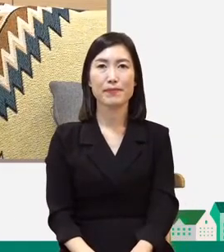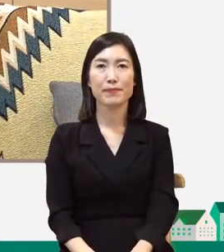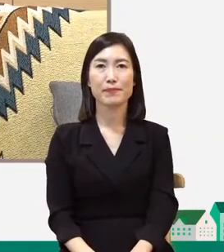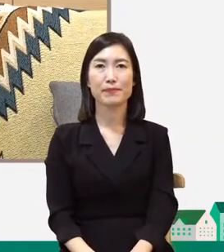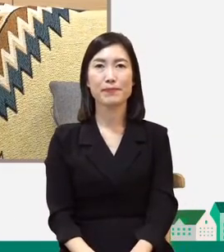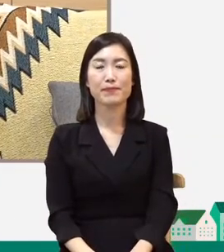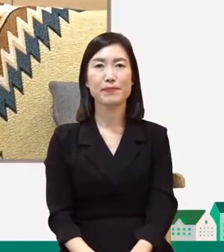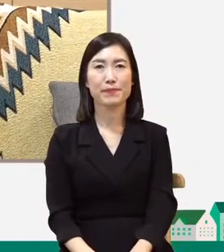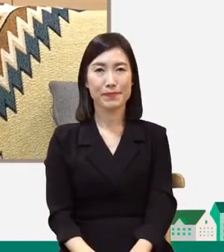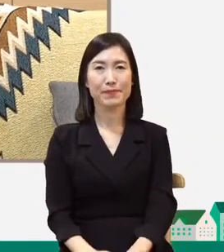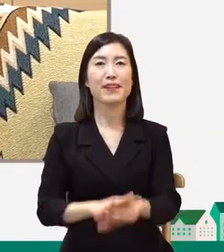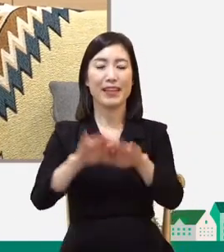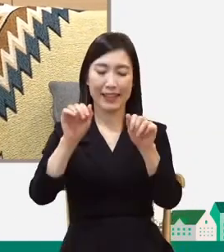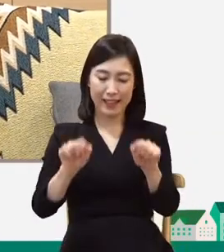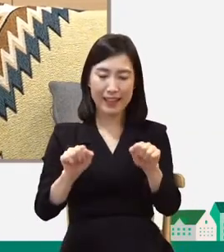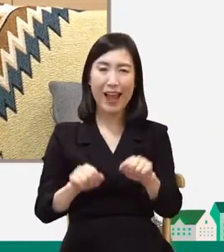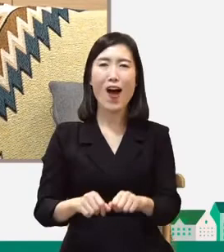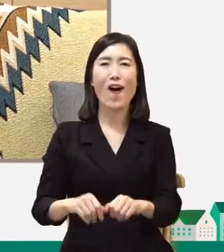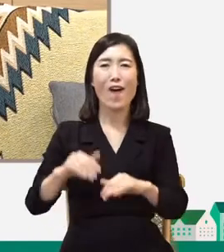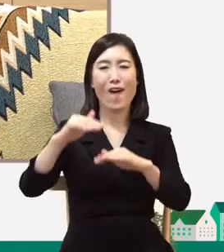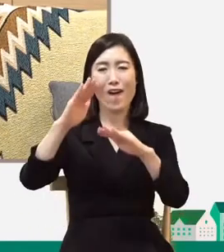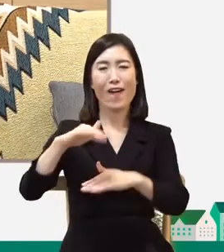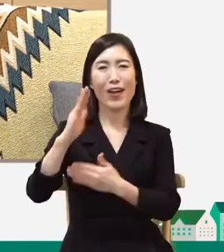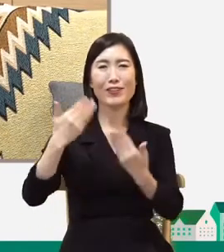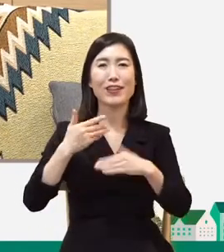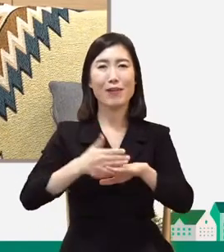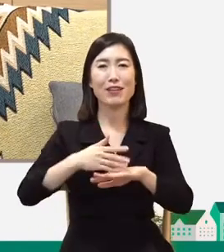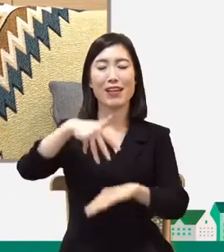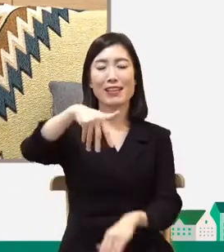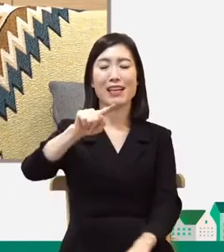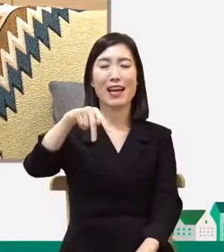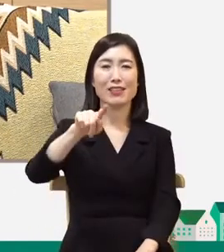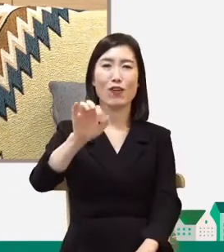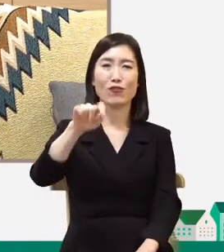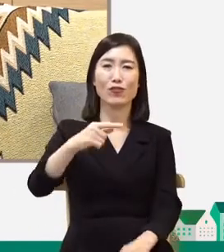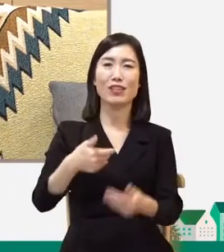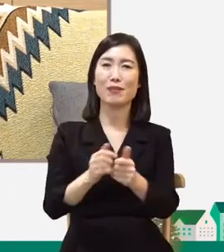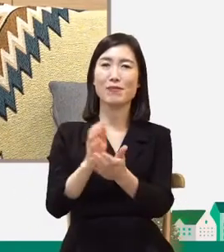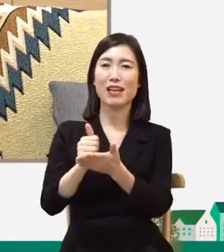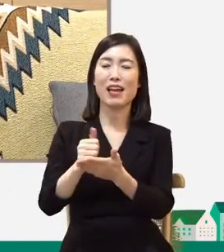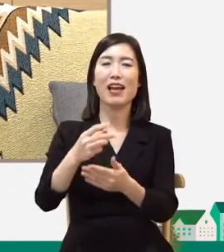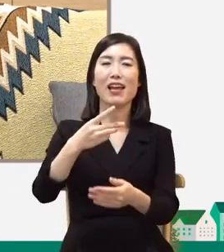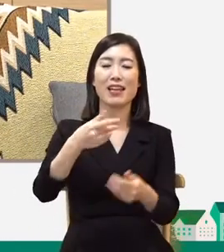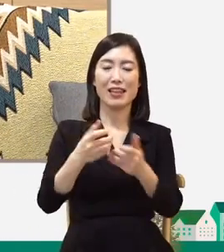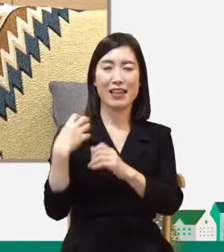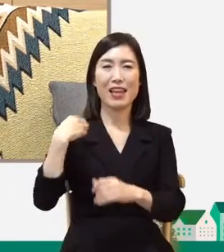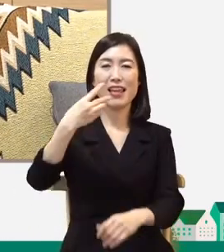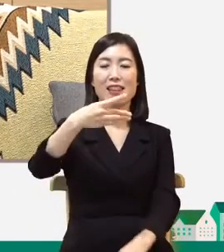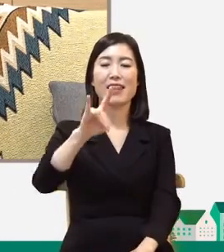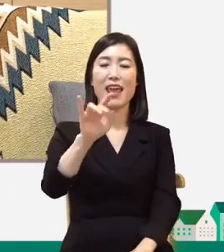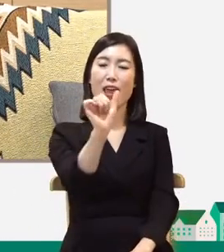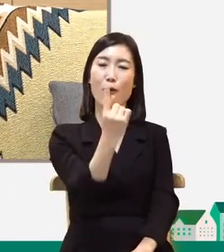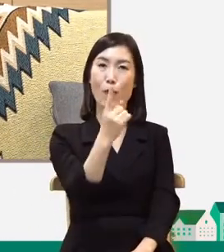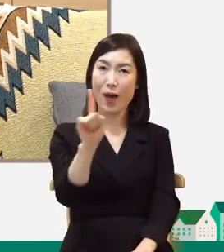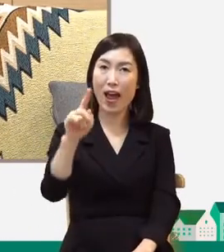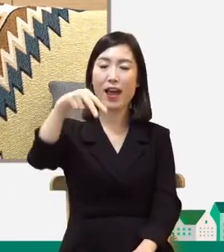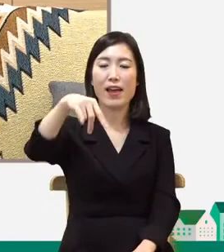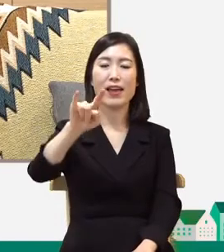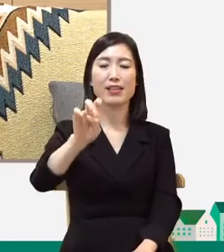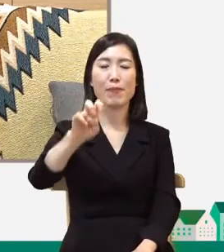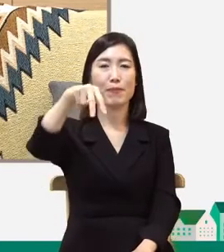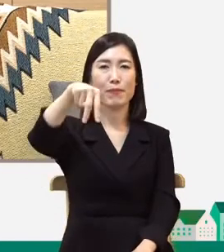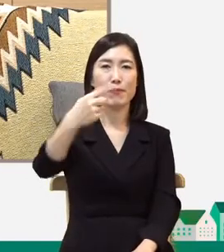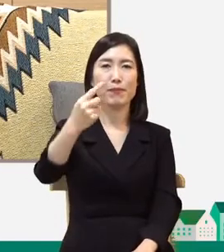아, 네, 안녕하십니까. 아이고, 감사합니다. 차성은 팀장님, 이제 태화 샘솟는 집의 차성은 팀장님이 말씀